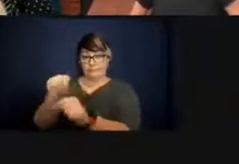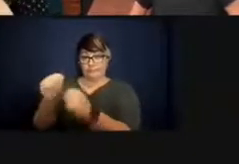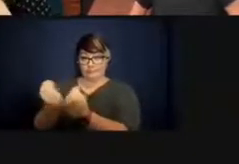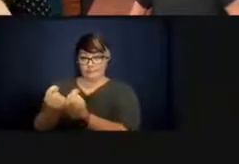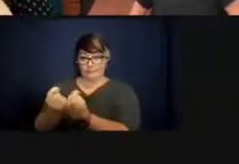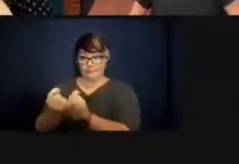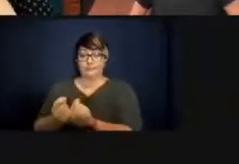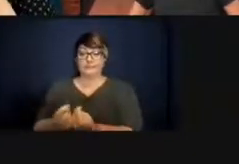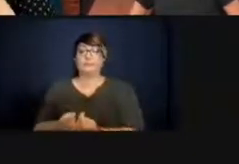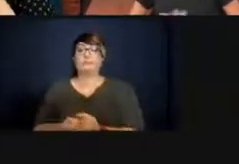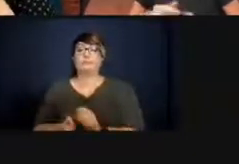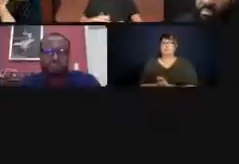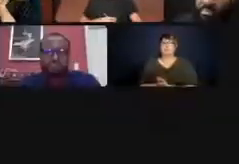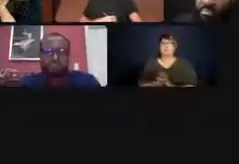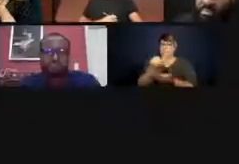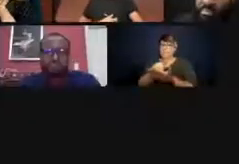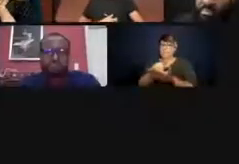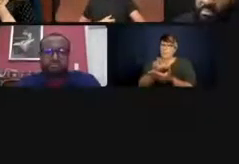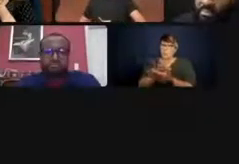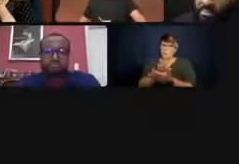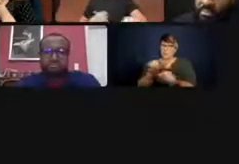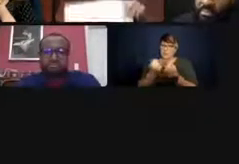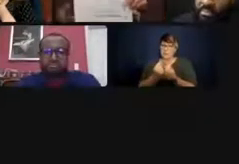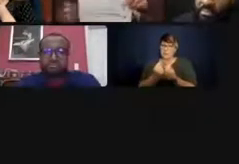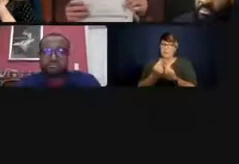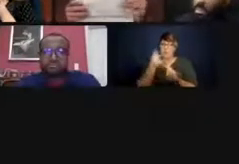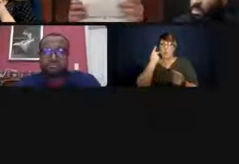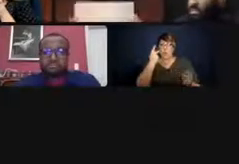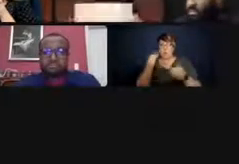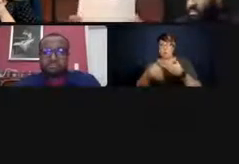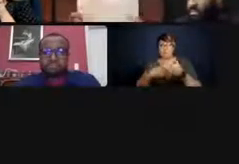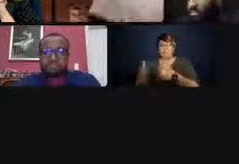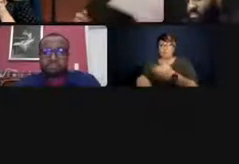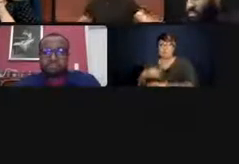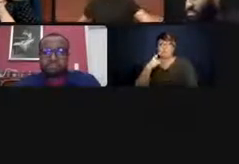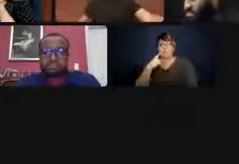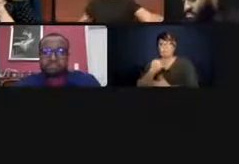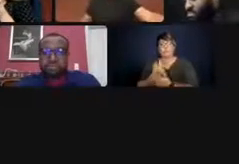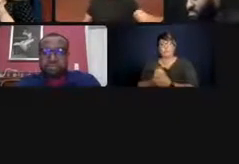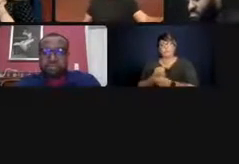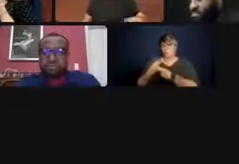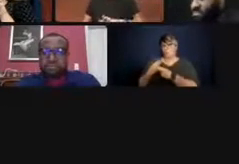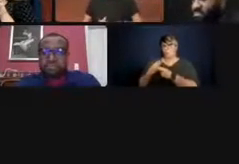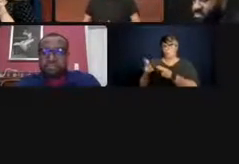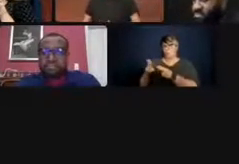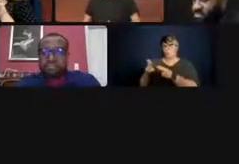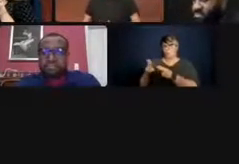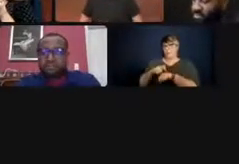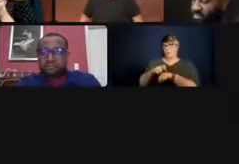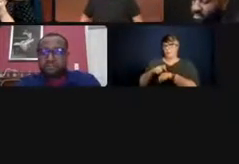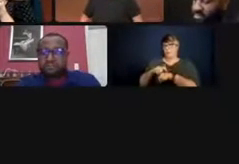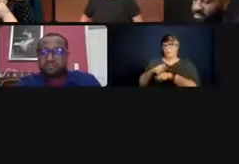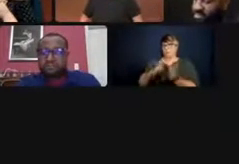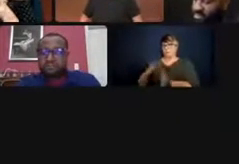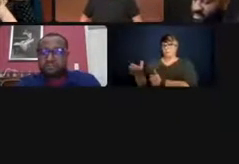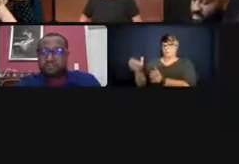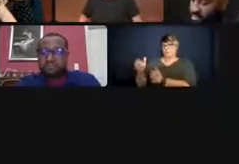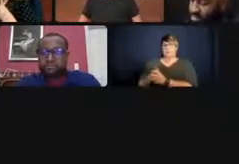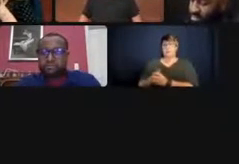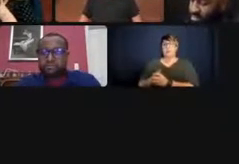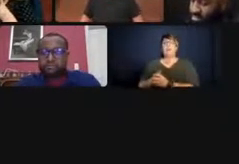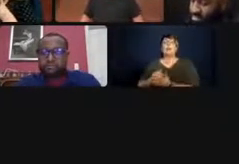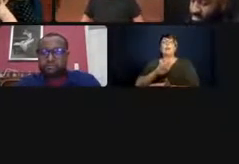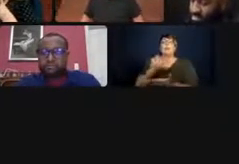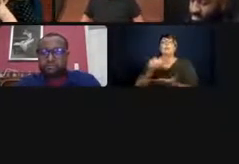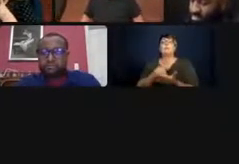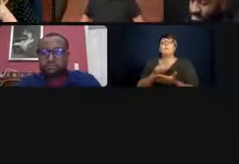hii ya karibu. Na hapa ningependa kuzungumzia shule